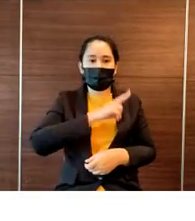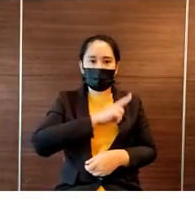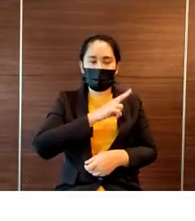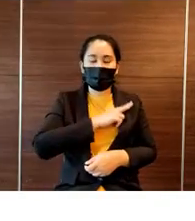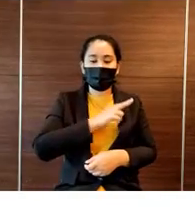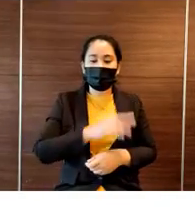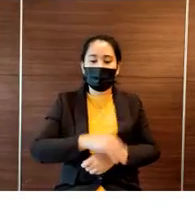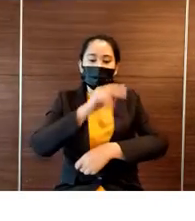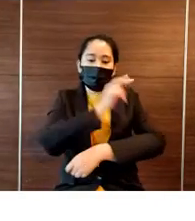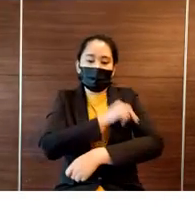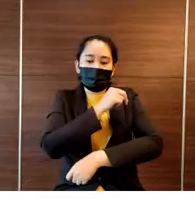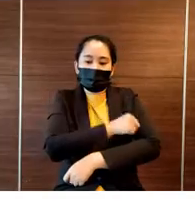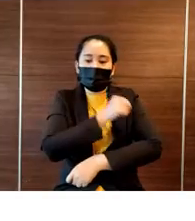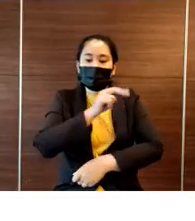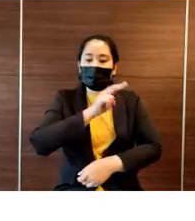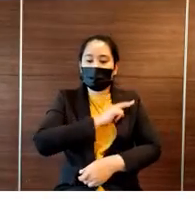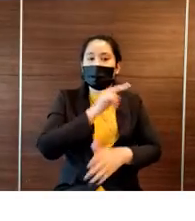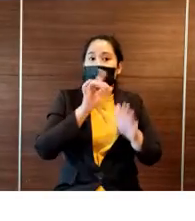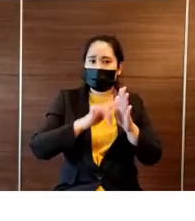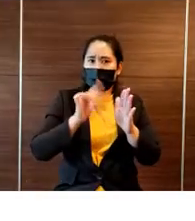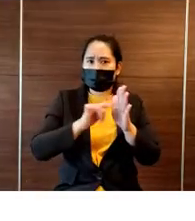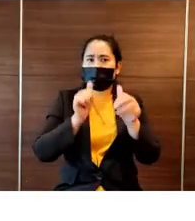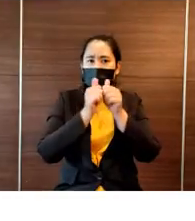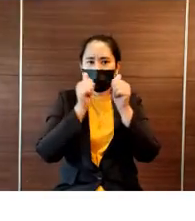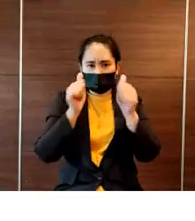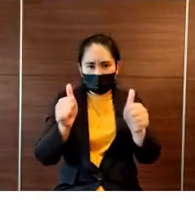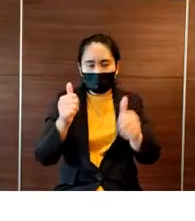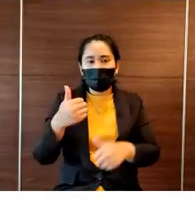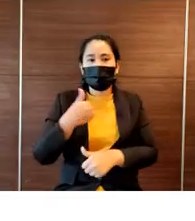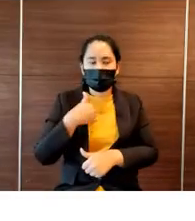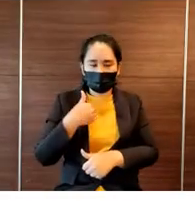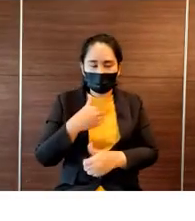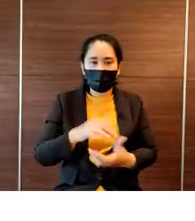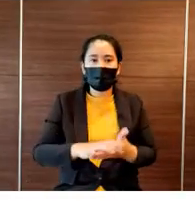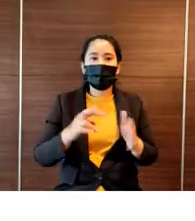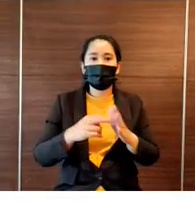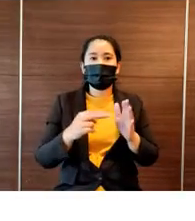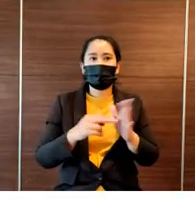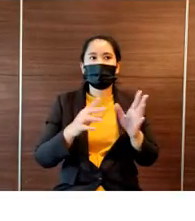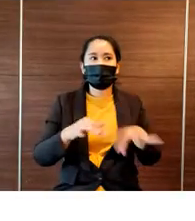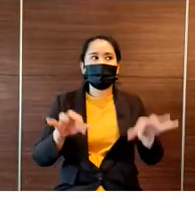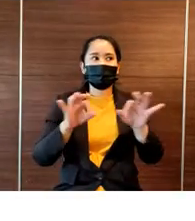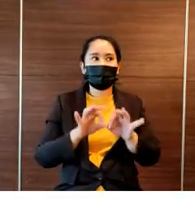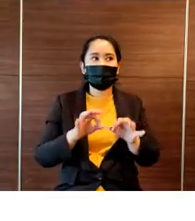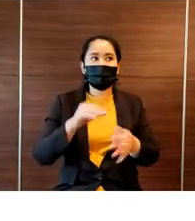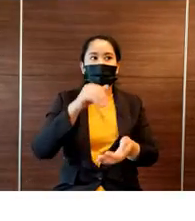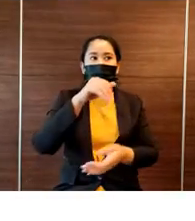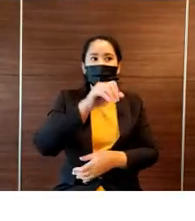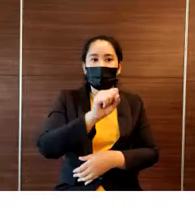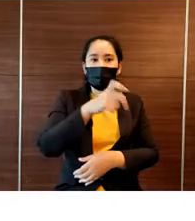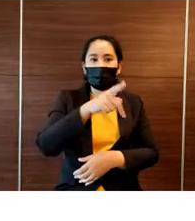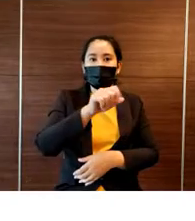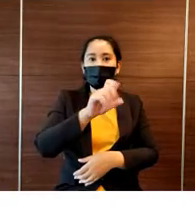แล้วก็ทำให้เห็นว่าเฮ้ยยาดีๆอ่ะมันต้องเอาเข้าระบบหลักประกันสุขภาพอ่ะทำให้คนที่เขาต้องการรักษาได้